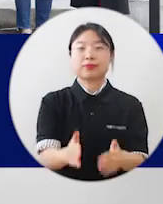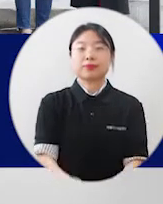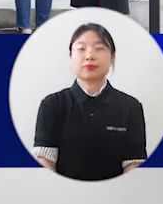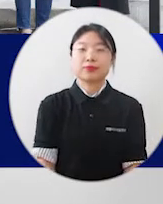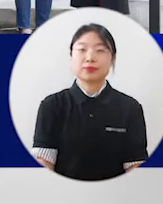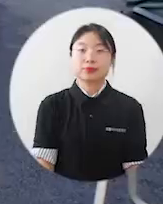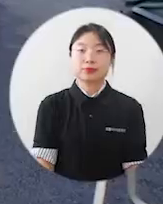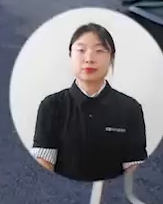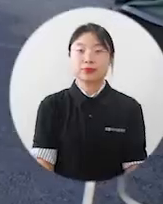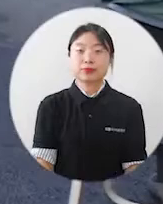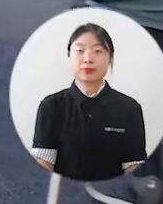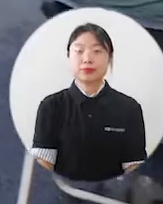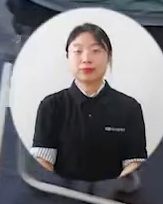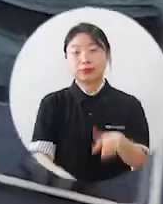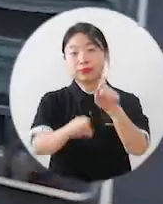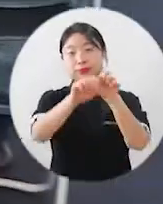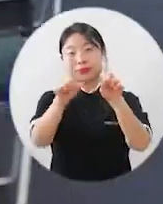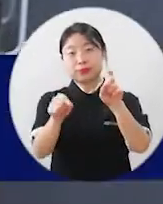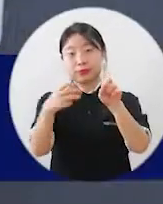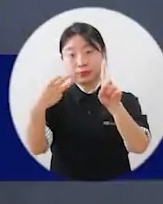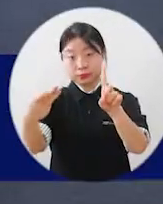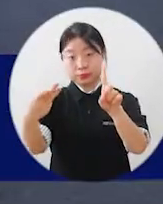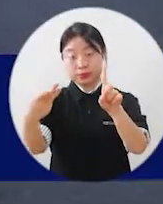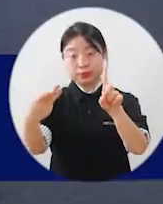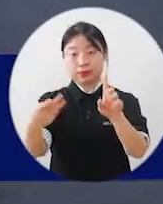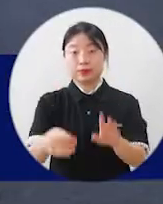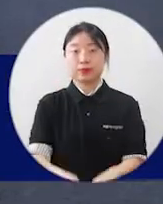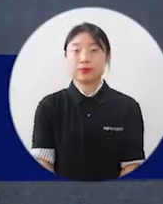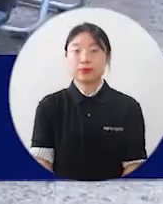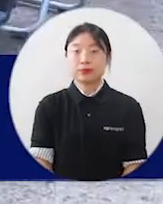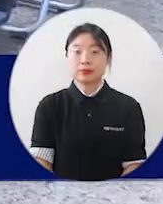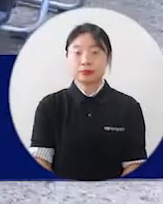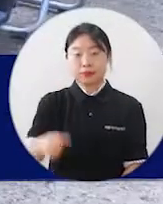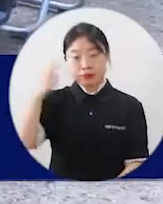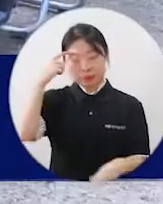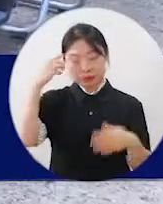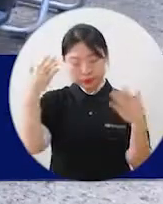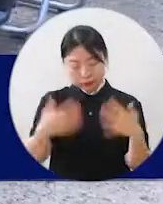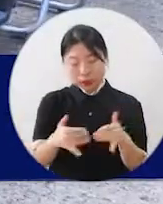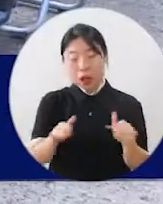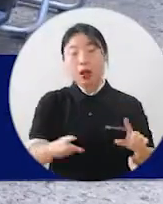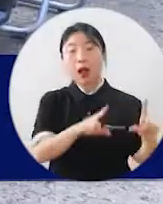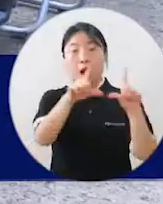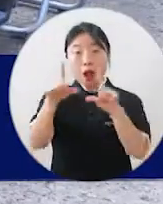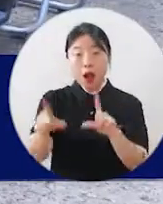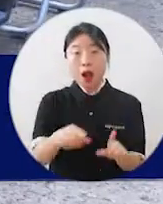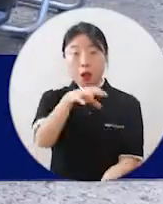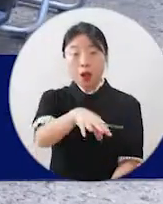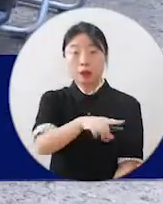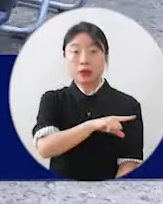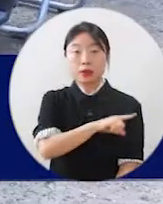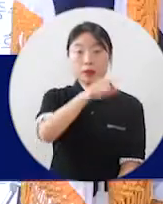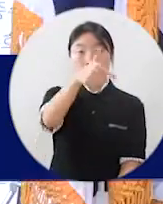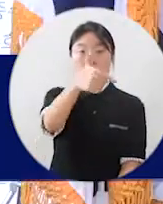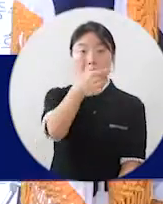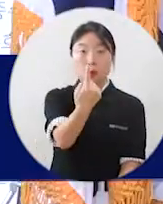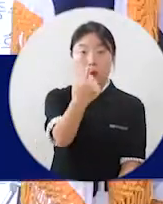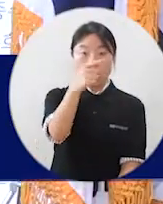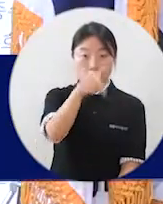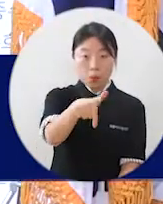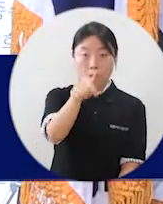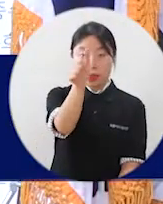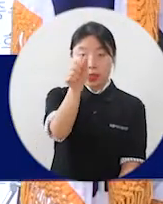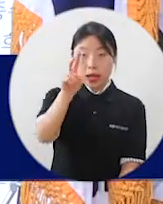가졌습니다. 11월 13일 의왕시 지적장애인 거주시설인 녹향원이 리모델링을 마치고